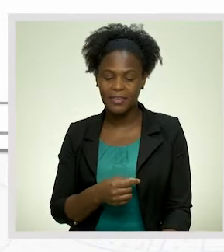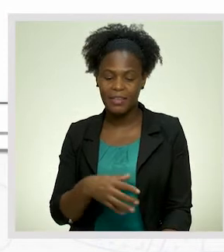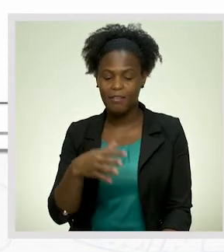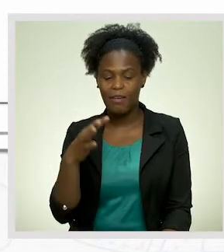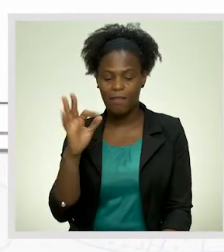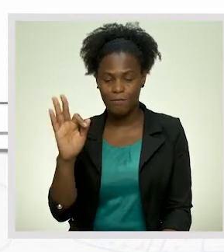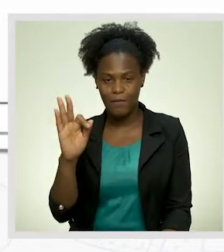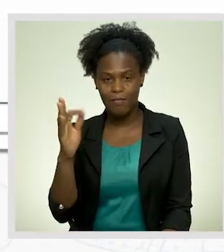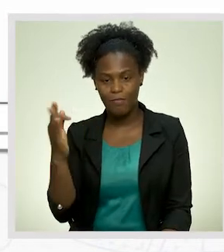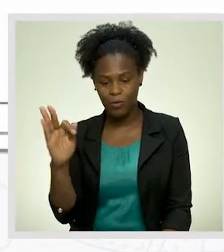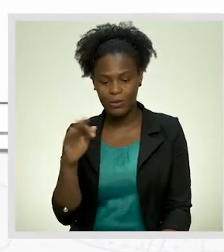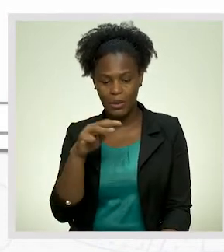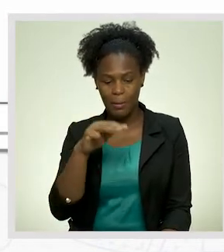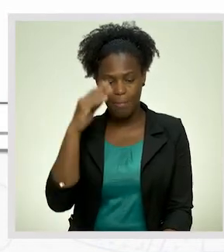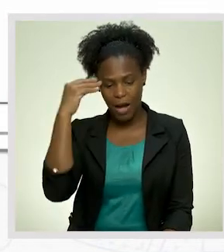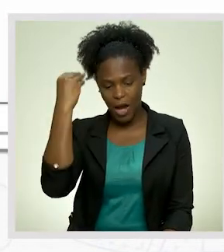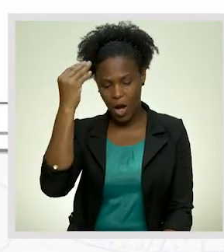Maroc,